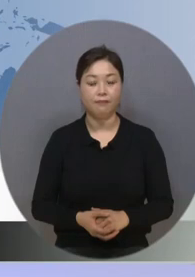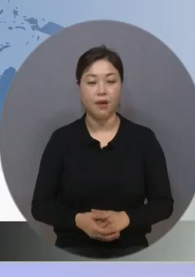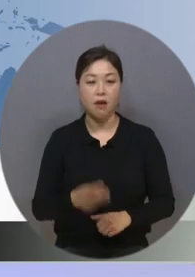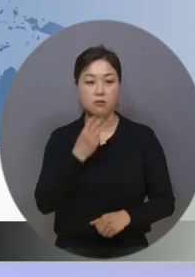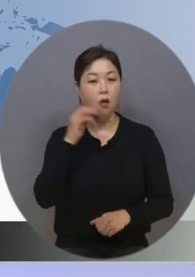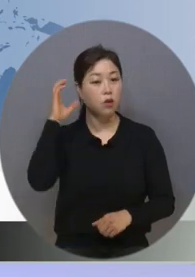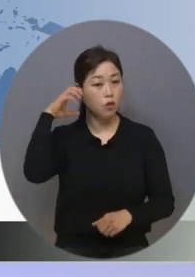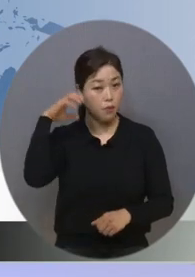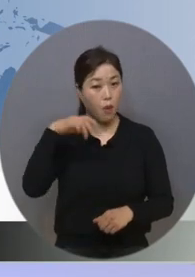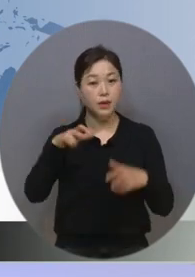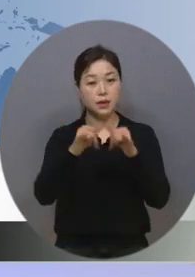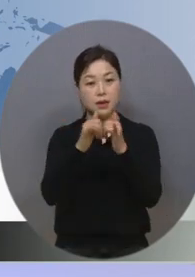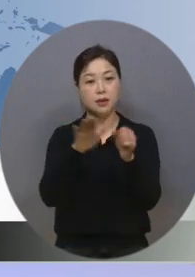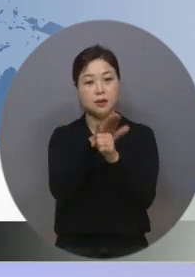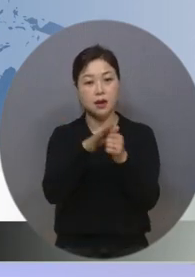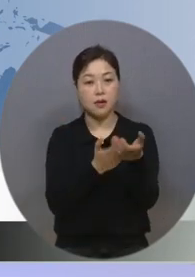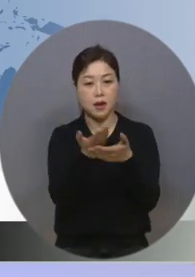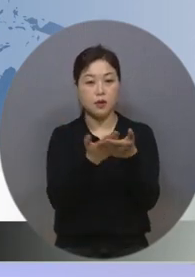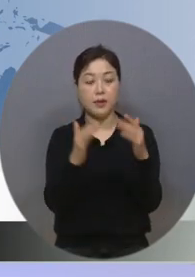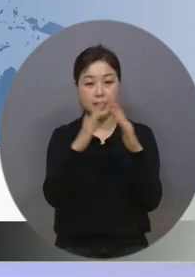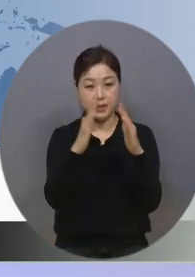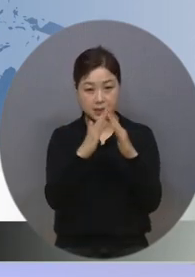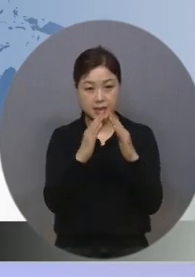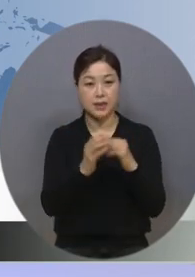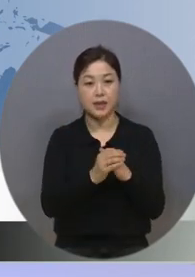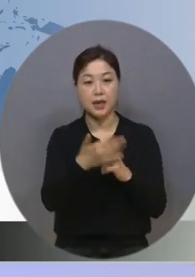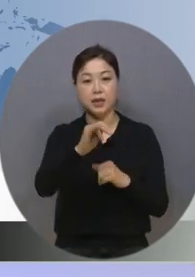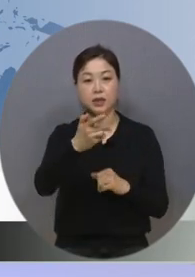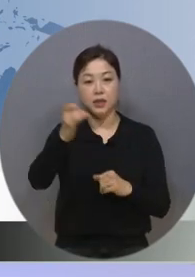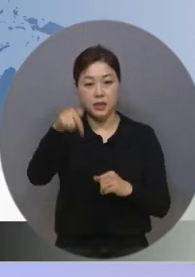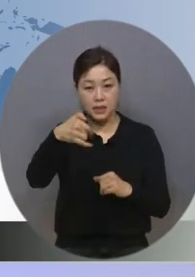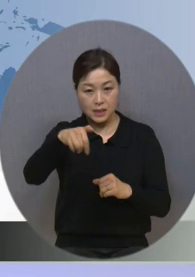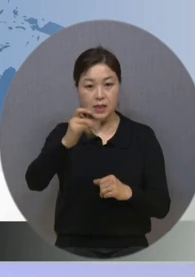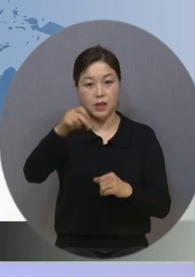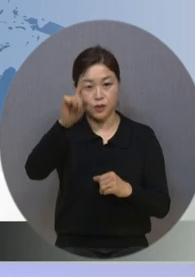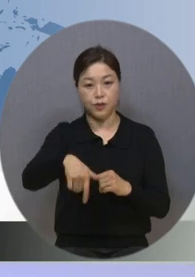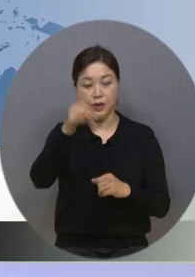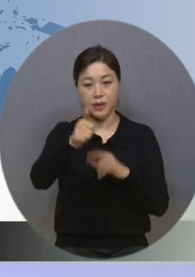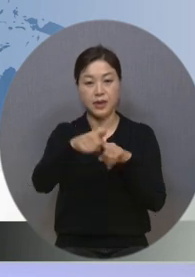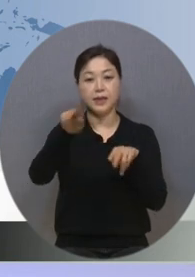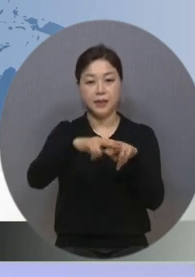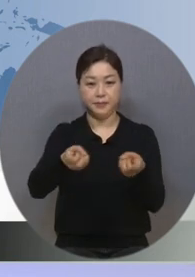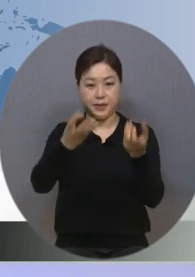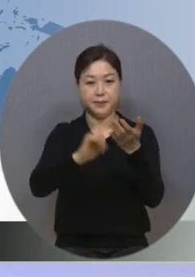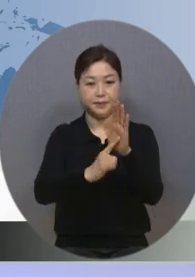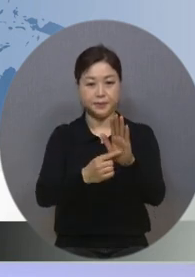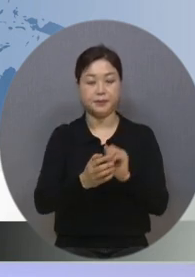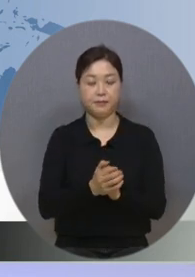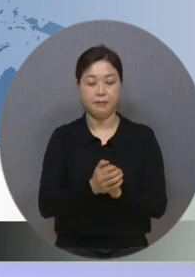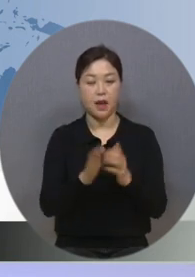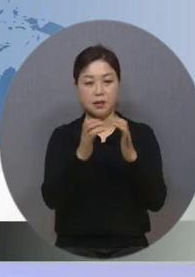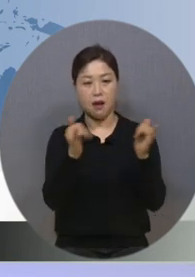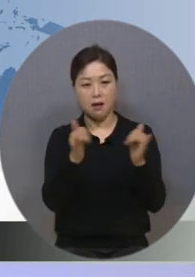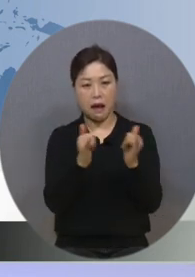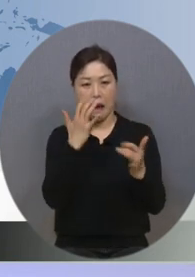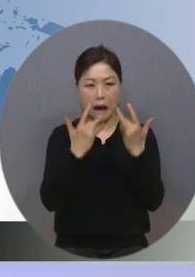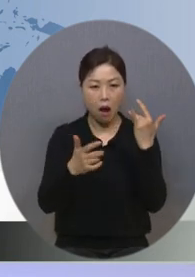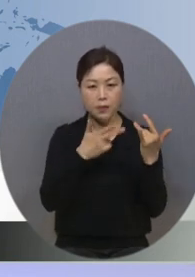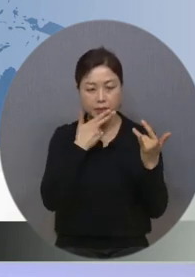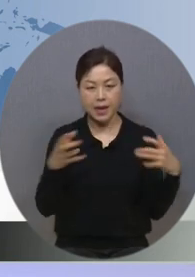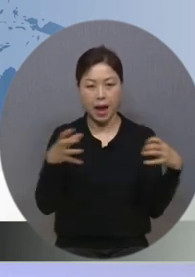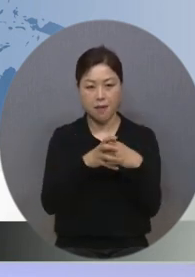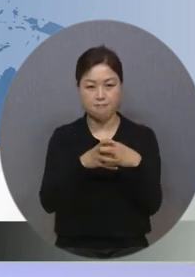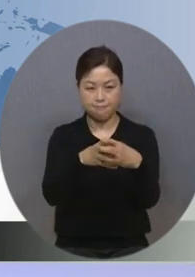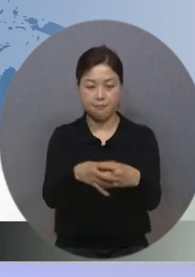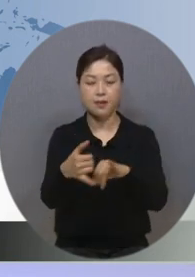서울 영등포구 장애인 사랑 나눔의 집 전치국 원장의 취임식이 열렸습니다. 누구도 소외되지 않도록 함께